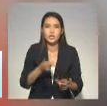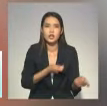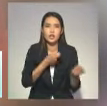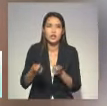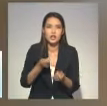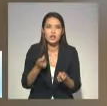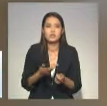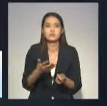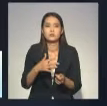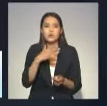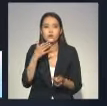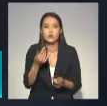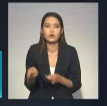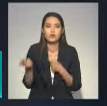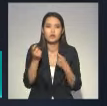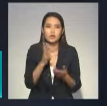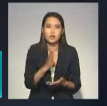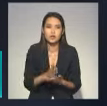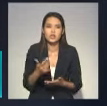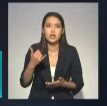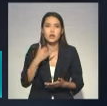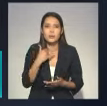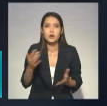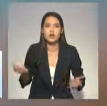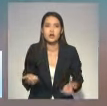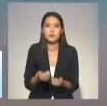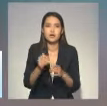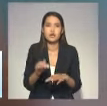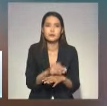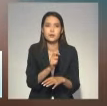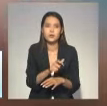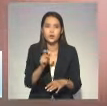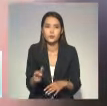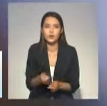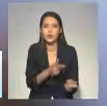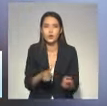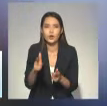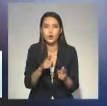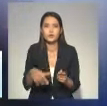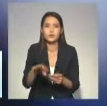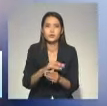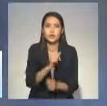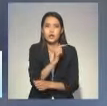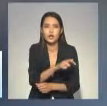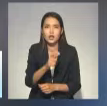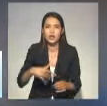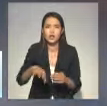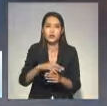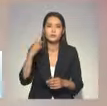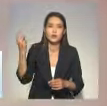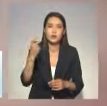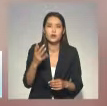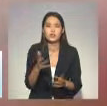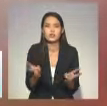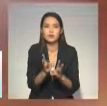2 местных кафе и школе. Мы при поддержке волонтеров уже 4-й день готовим еду для работников лесного хозяйства и